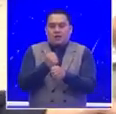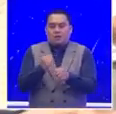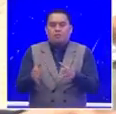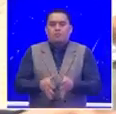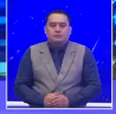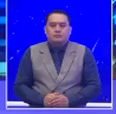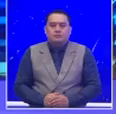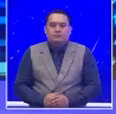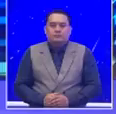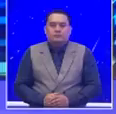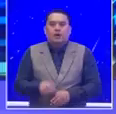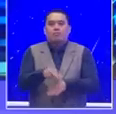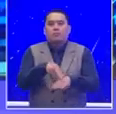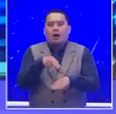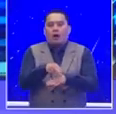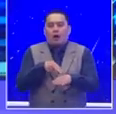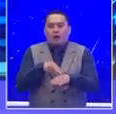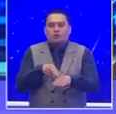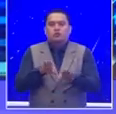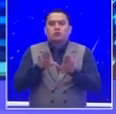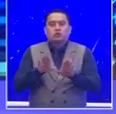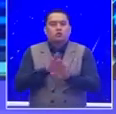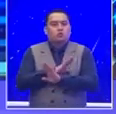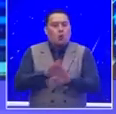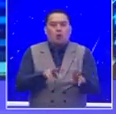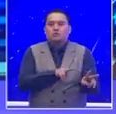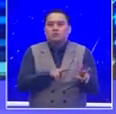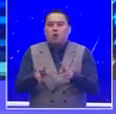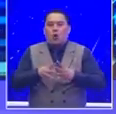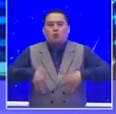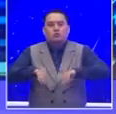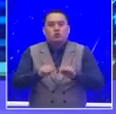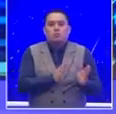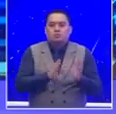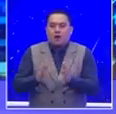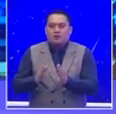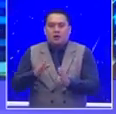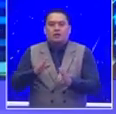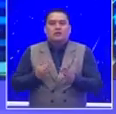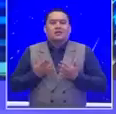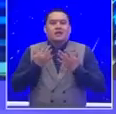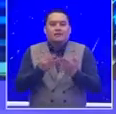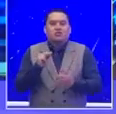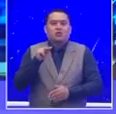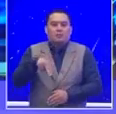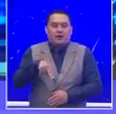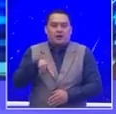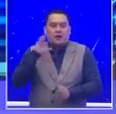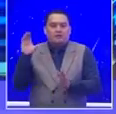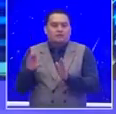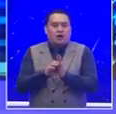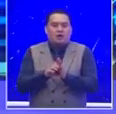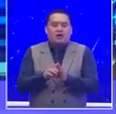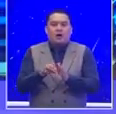добрее. Стражи порядка не только следят за общественным порядком на улицах и соблюдением требований режима ЧП, но и